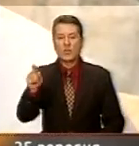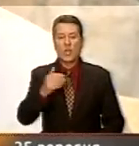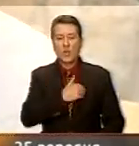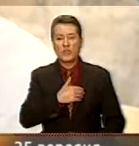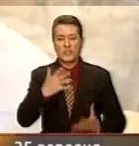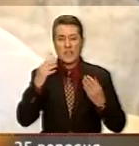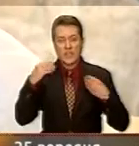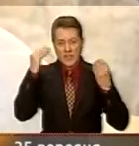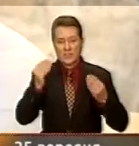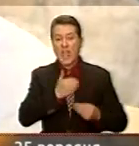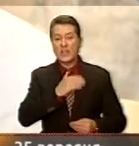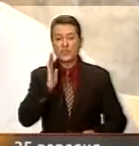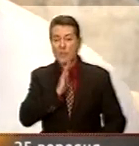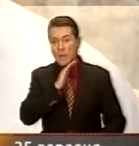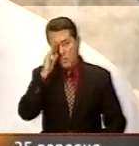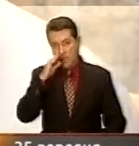Я сказав, хочу маму і папу.